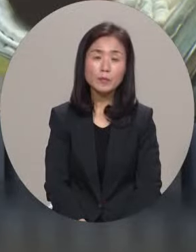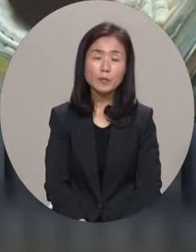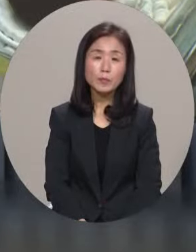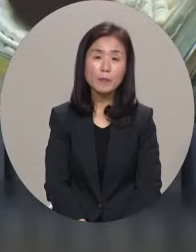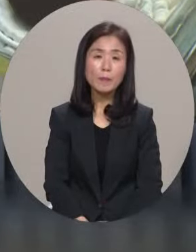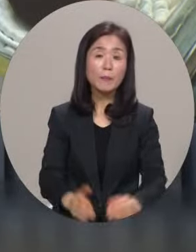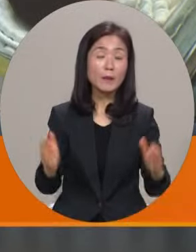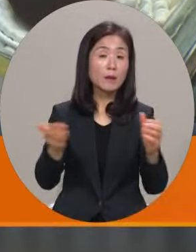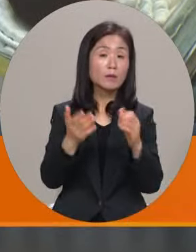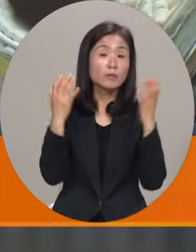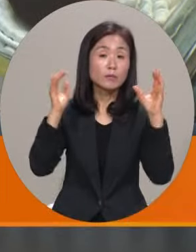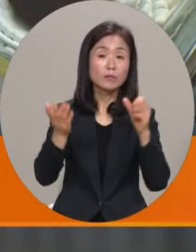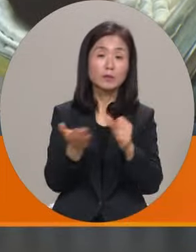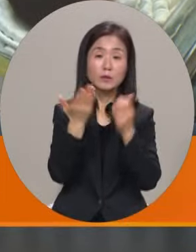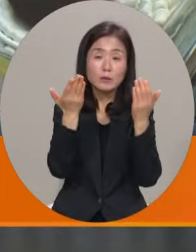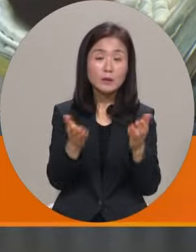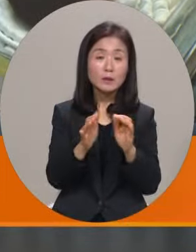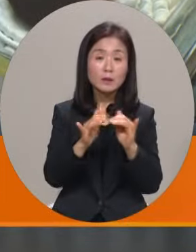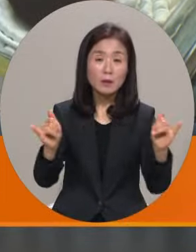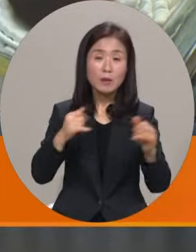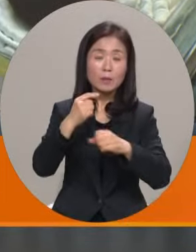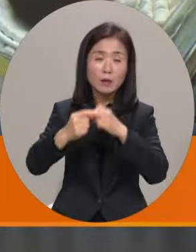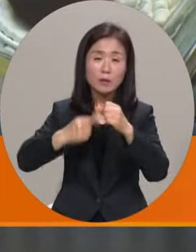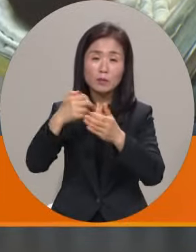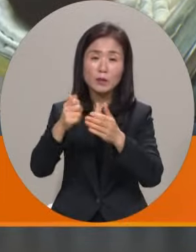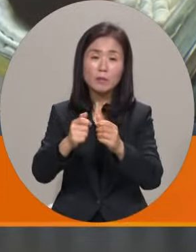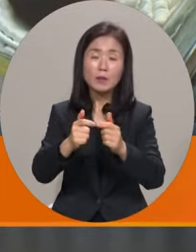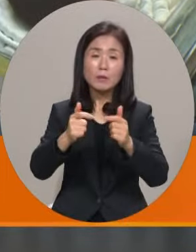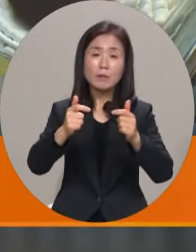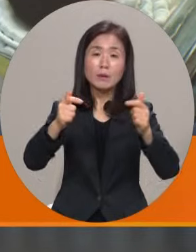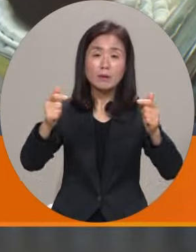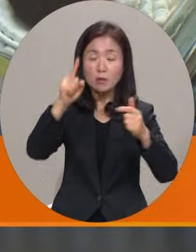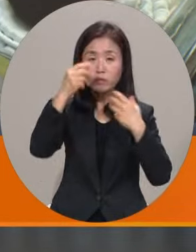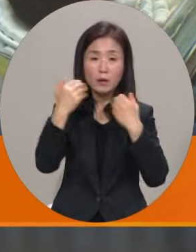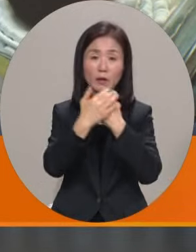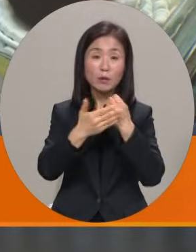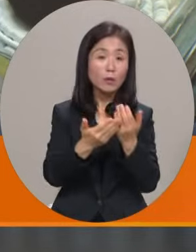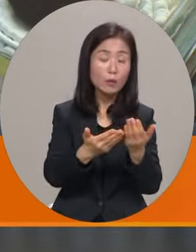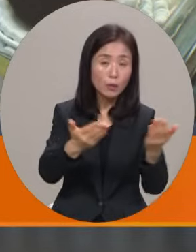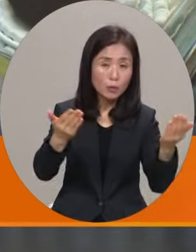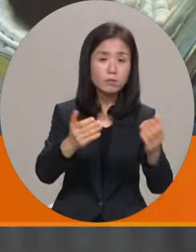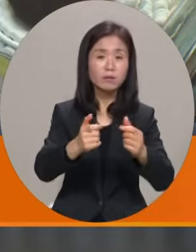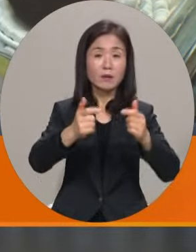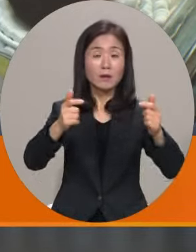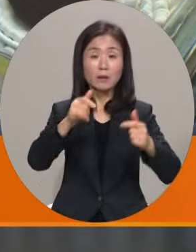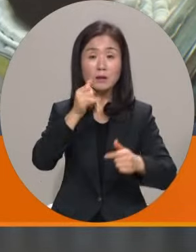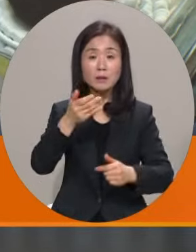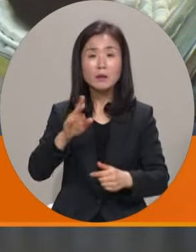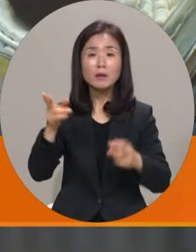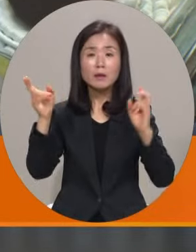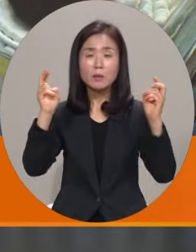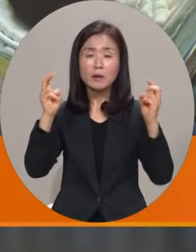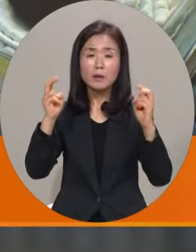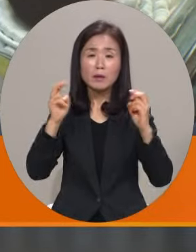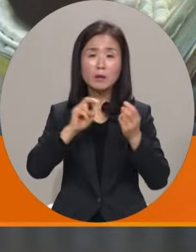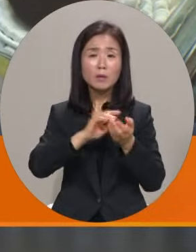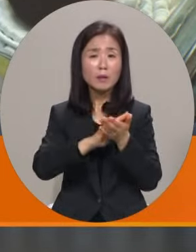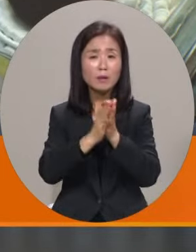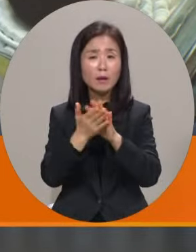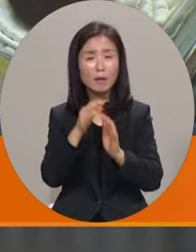네 육가 휴직자가 매년 큰 폭으로 늘고 정부도 혜택을 늘리고 있지만 정작 기업의 변화는 더디기만